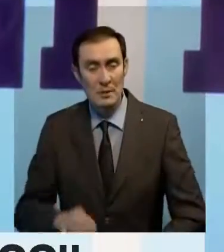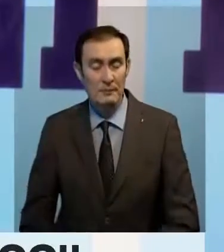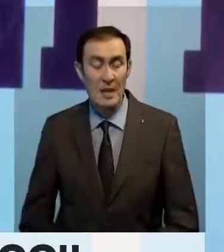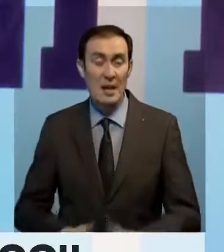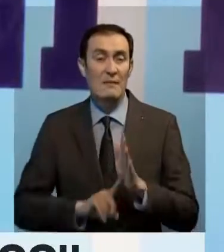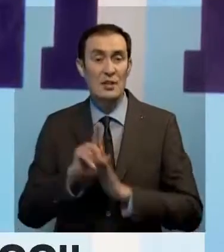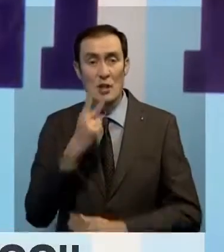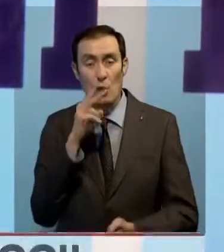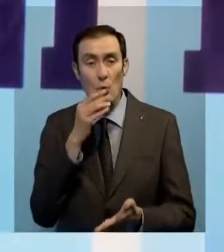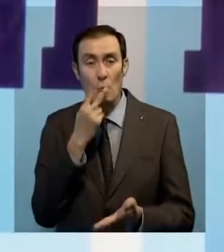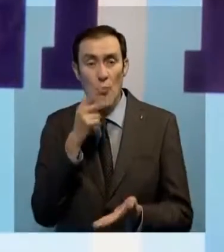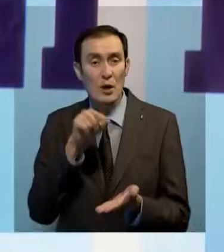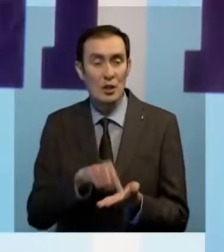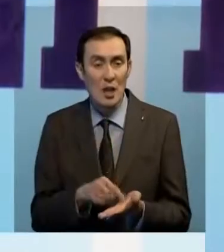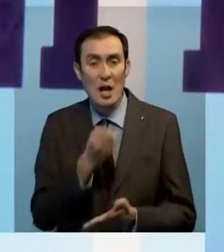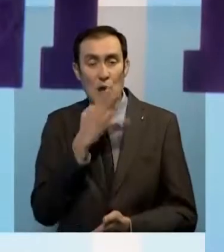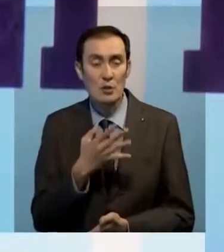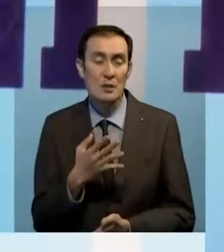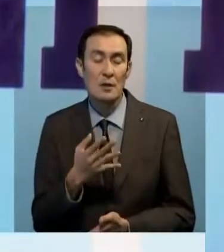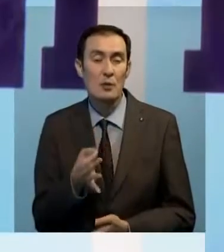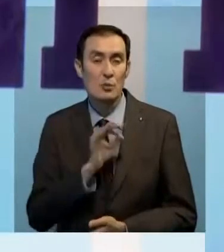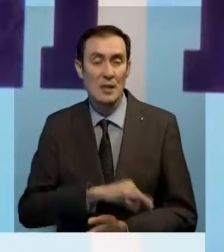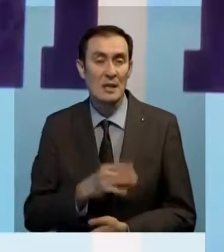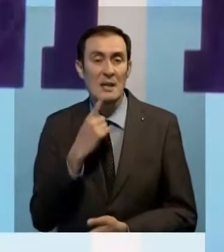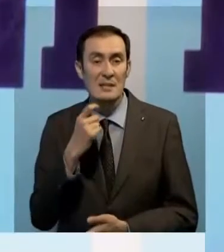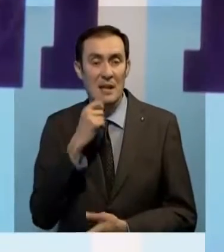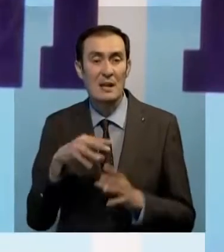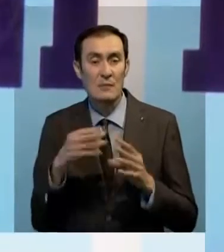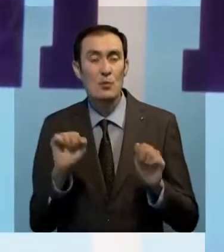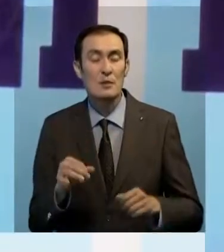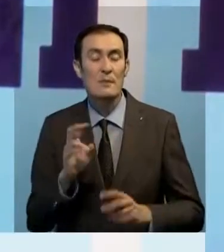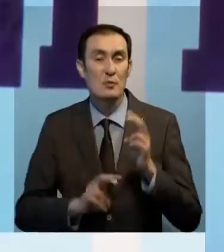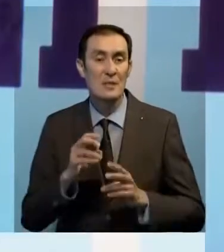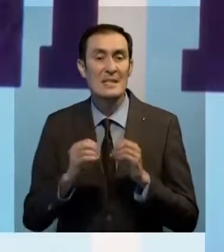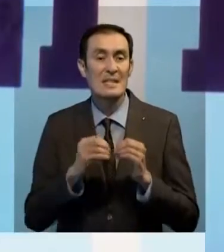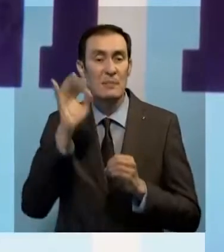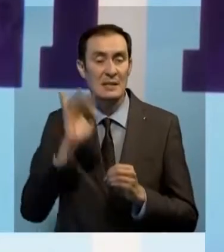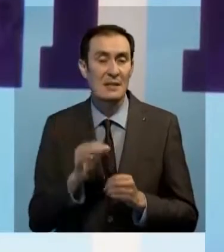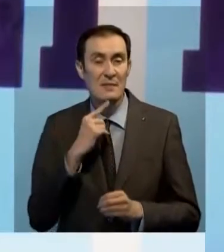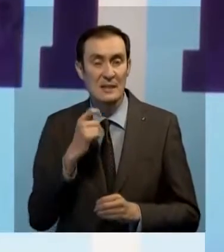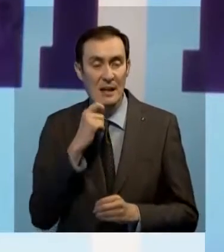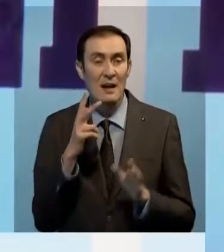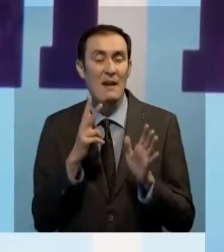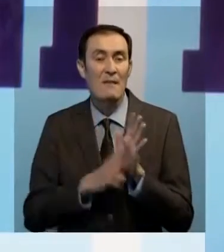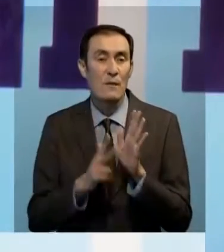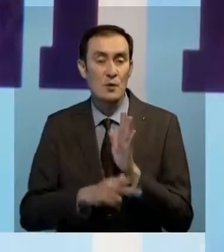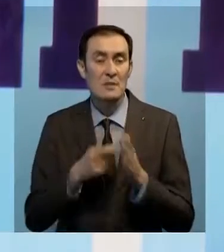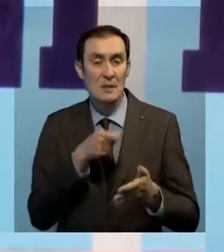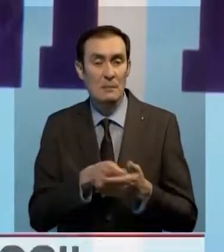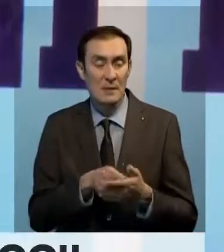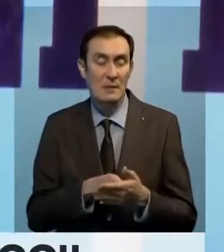Сначала я укажу положительные стороны сахарной свеклы. Благодаря ей мы можем производить 10% сахара, 80% корма для